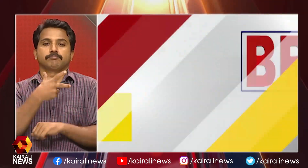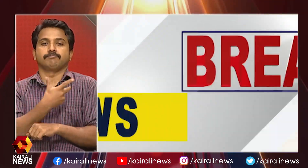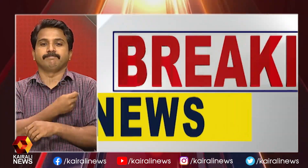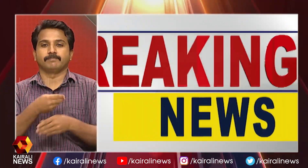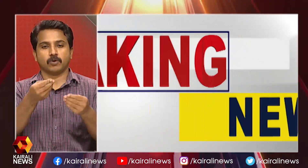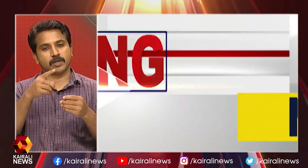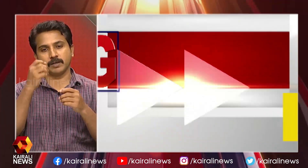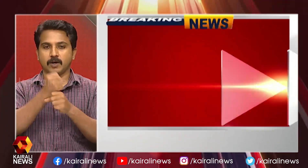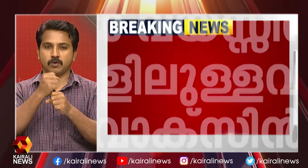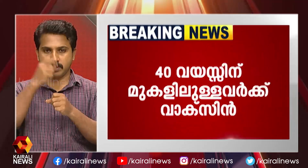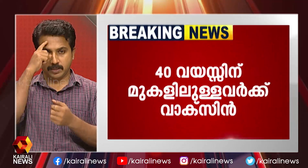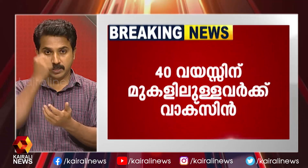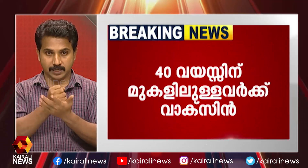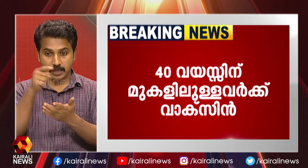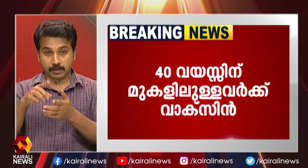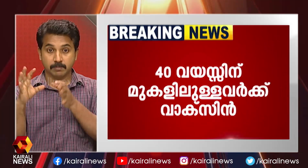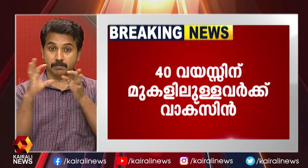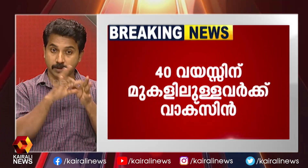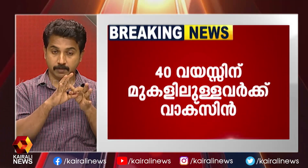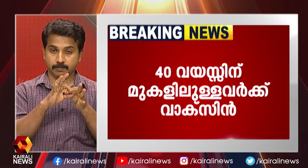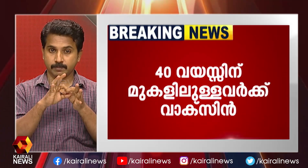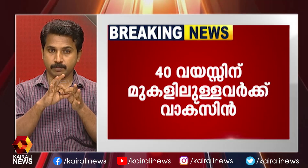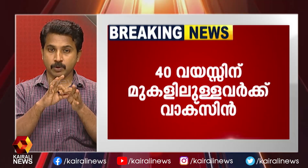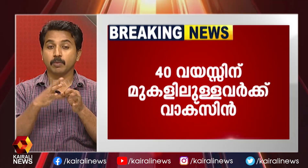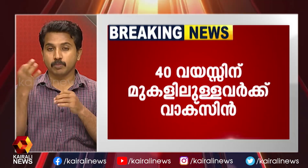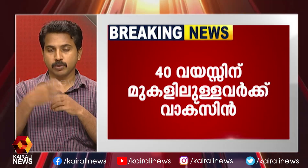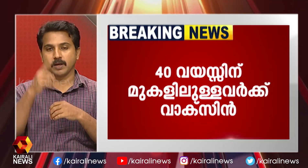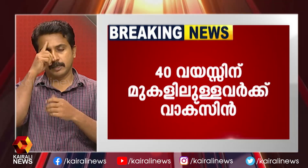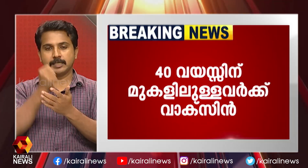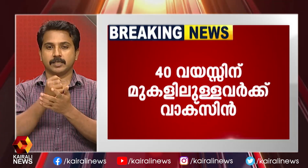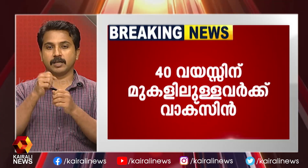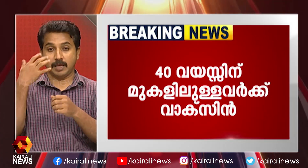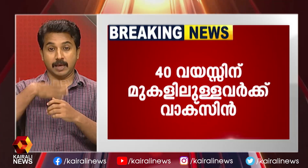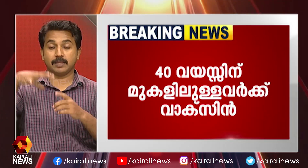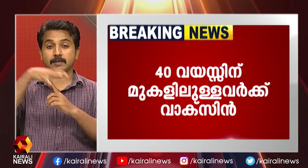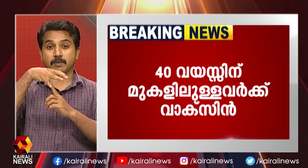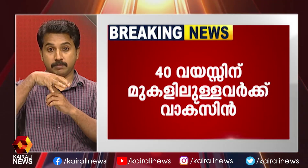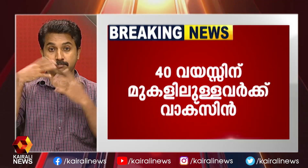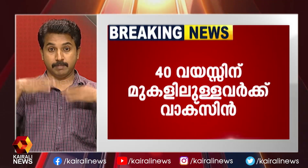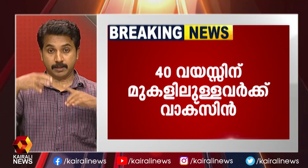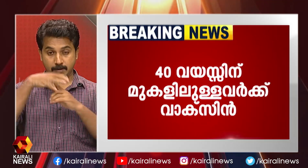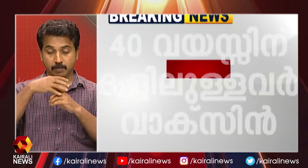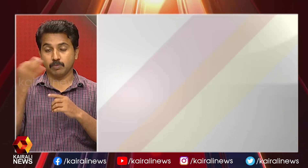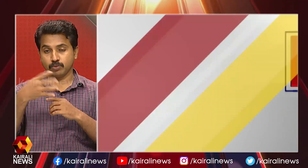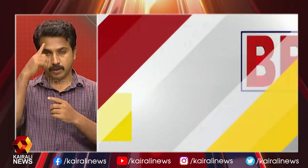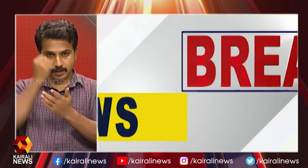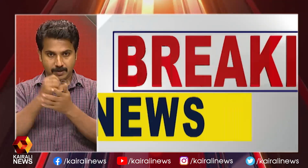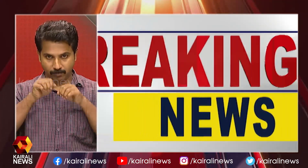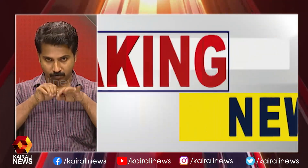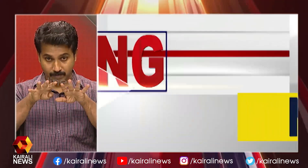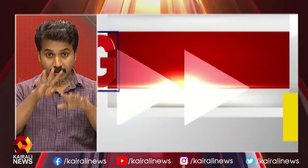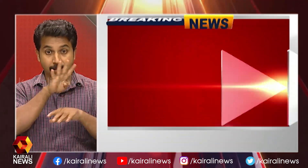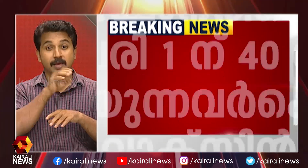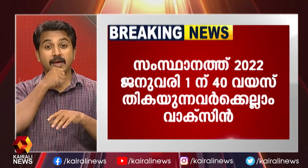സർക്കാരിന്റെ തീരുമാനം. അതിന്റെ അടിസ്ഥാനത്തിലാണ് ഇത്തരത്തിൽ ഒരു തീരുമാനം ഇപ്പോൾ ആരോഗ്യ വകുപ്പിൽ നിന്നും ഉണ്ടായിരിക്കുന്നത്. 45 വയസ്സിന്